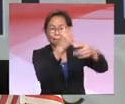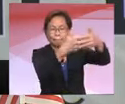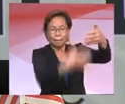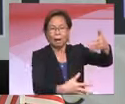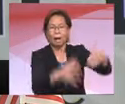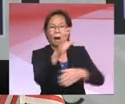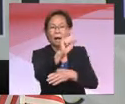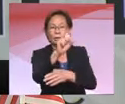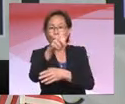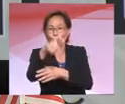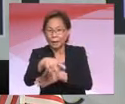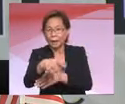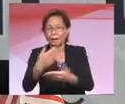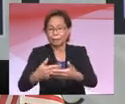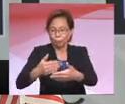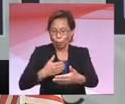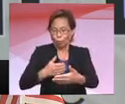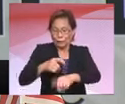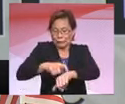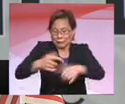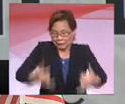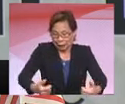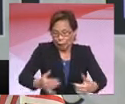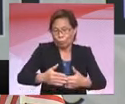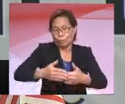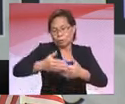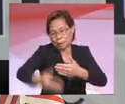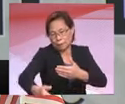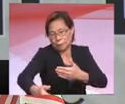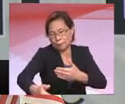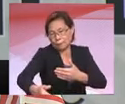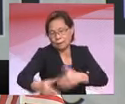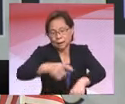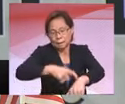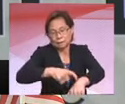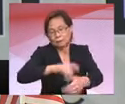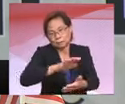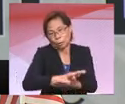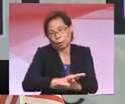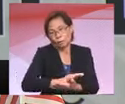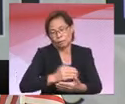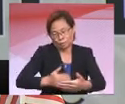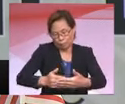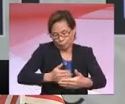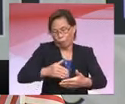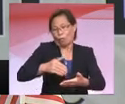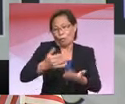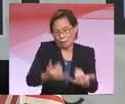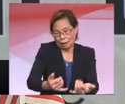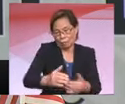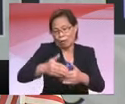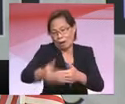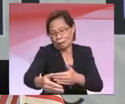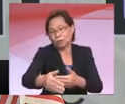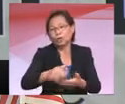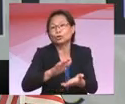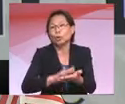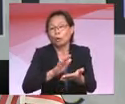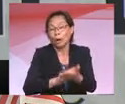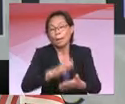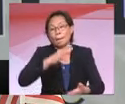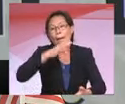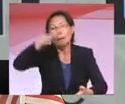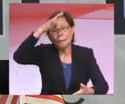SOP sebelum, semasa dan selepas sesi persekolahan. Ibu bapa juga perlu